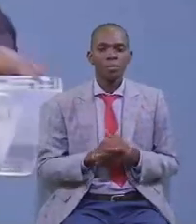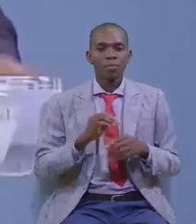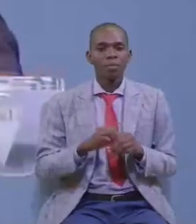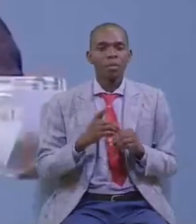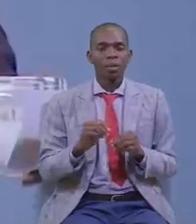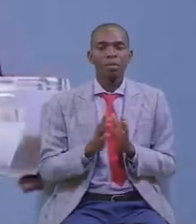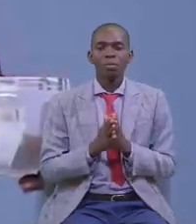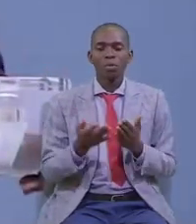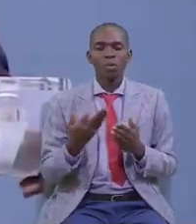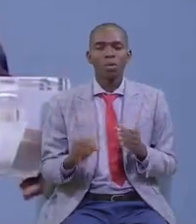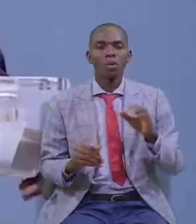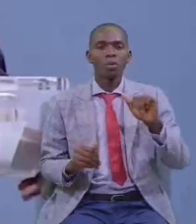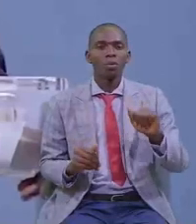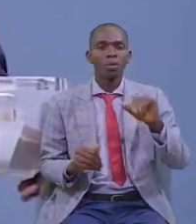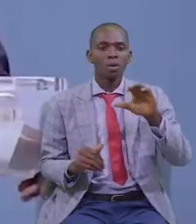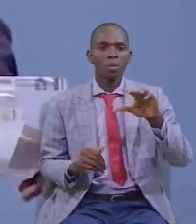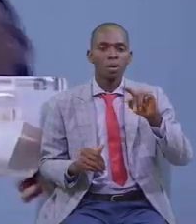Acte 11,